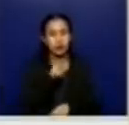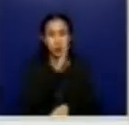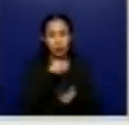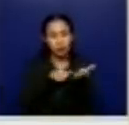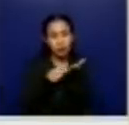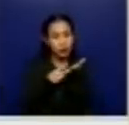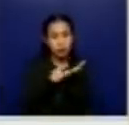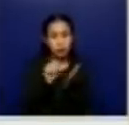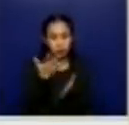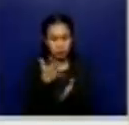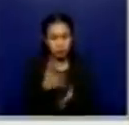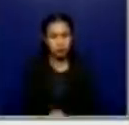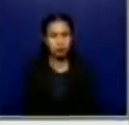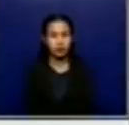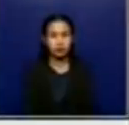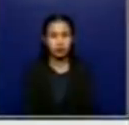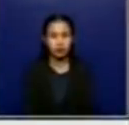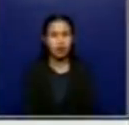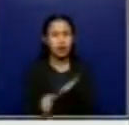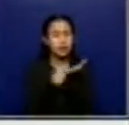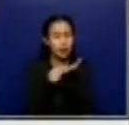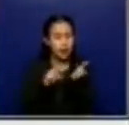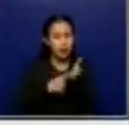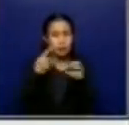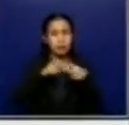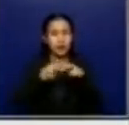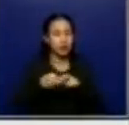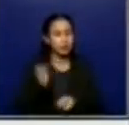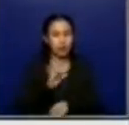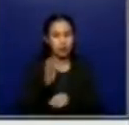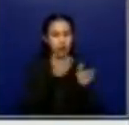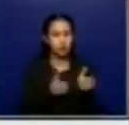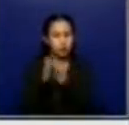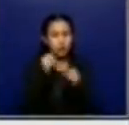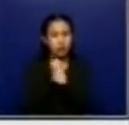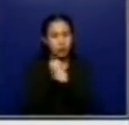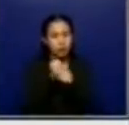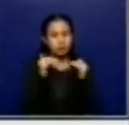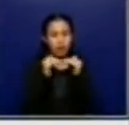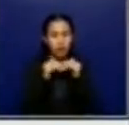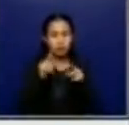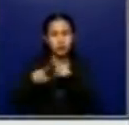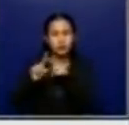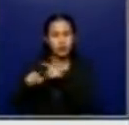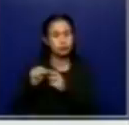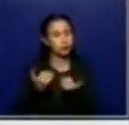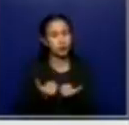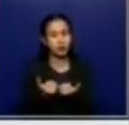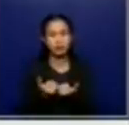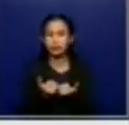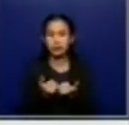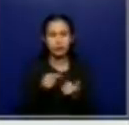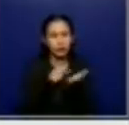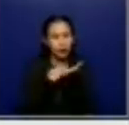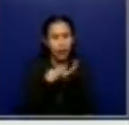รงนี้เนี่ยท่านจะแก้รากเหง้าของปัญหาได้อย่างไรกระบวนการยุติธรรมที่มันสุดแสนอัปยศอยู่ขณะนี้เนี่ยท่านไม่